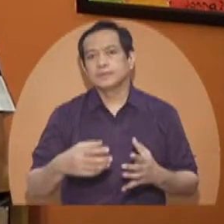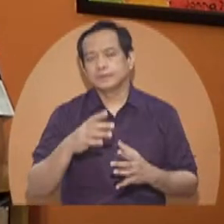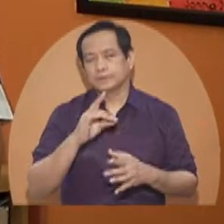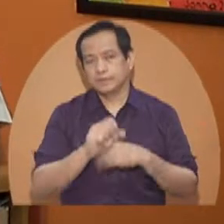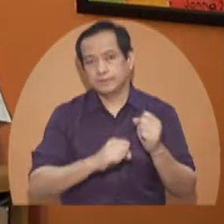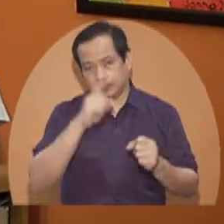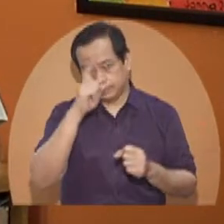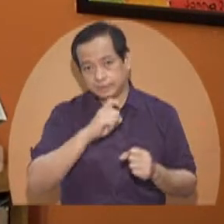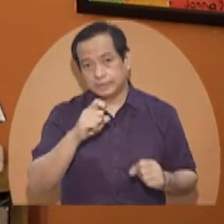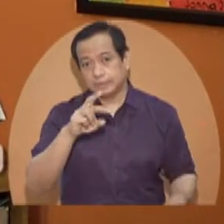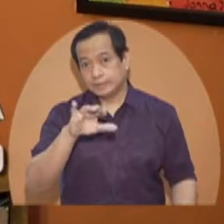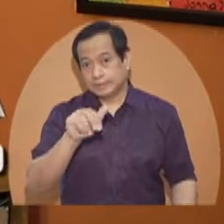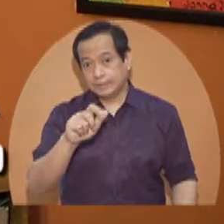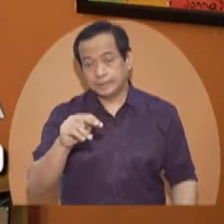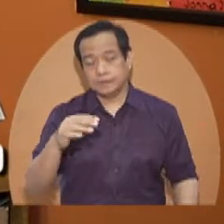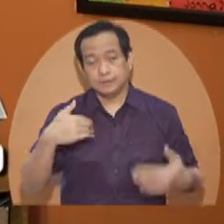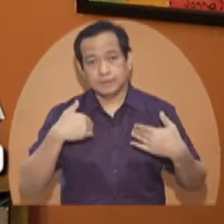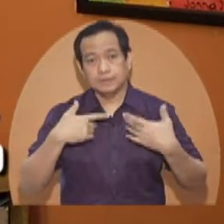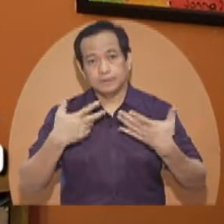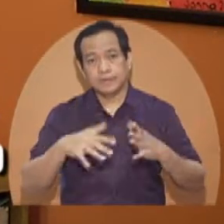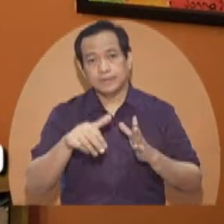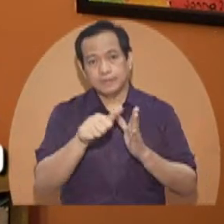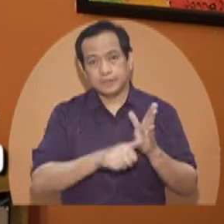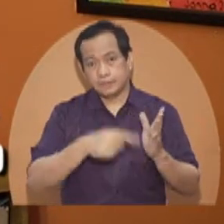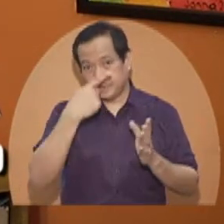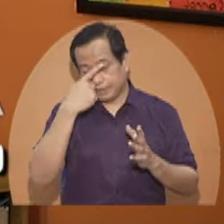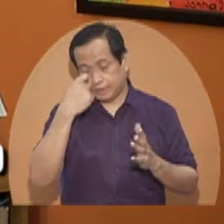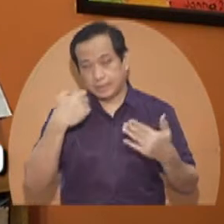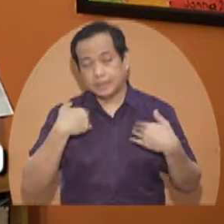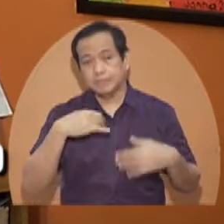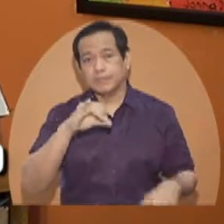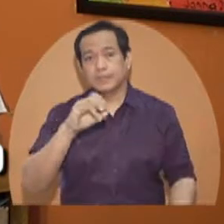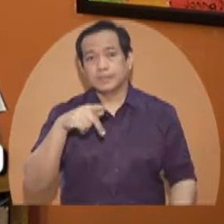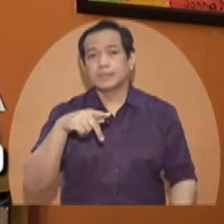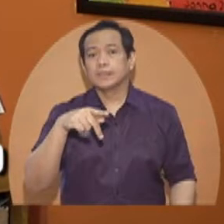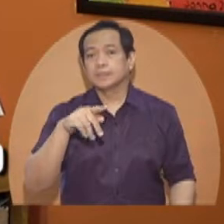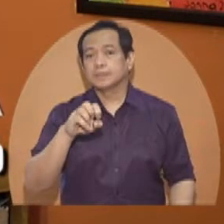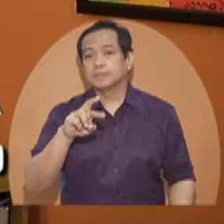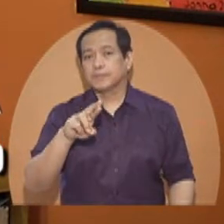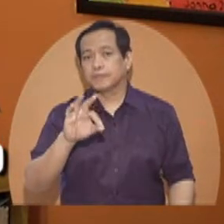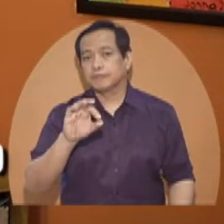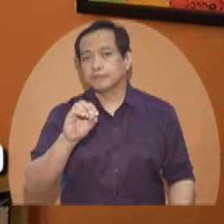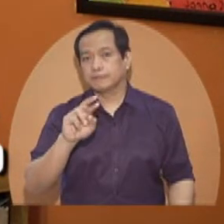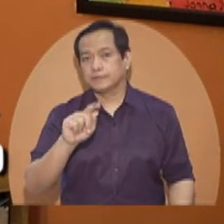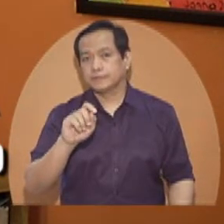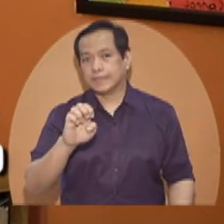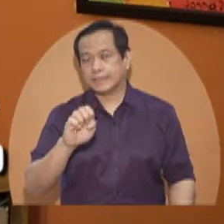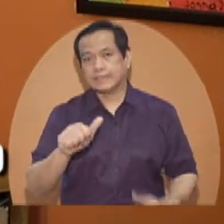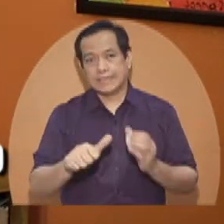Buwan pa lamang si Lai Ann Abbott ay dumanas siya sa operasyon. Meron siya kasing imperforate